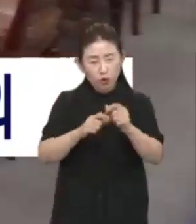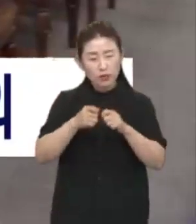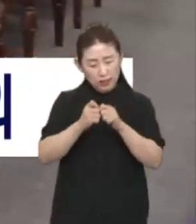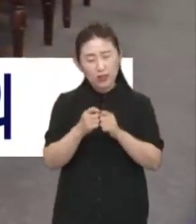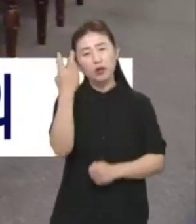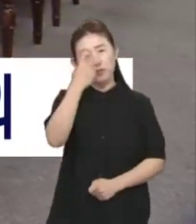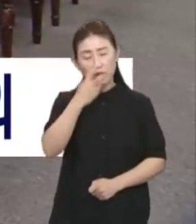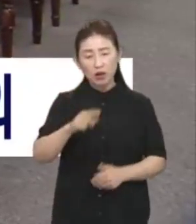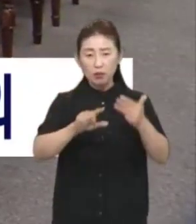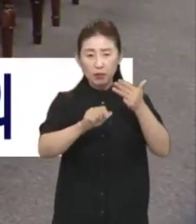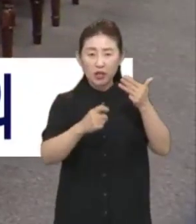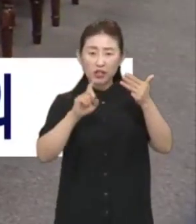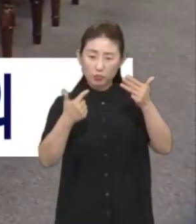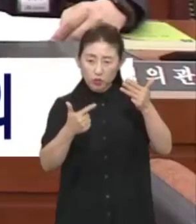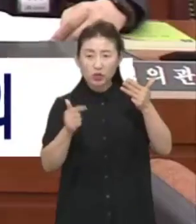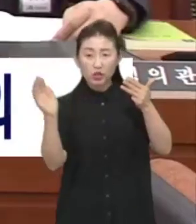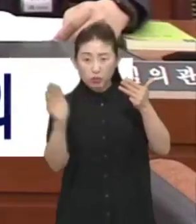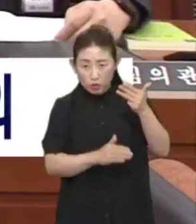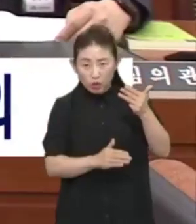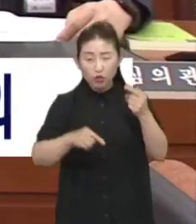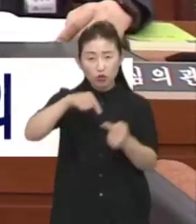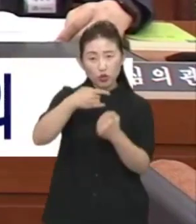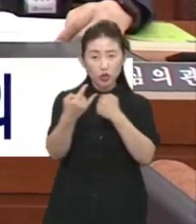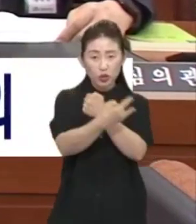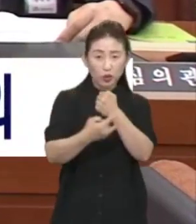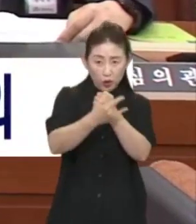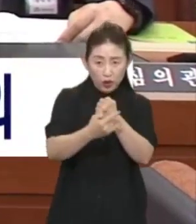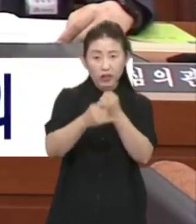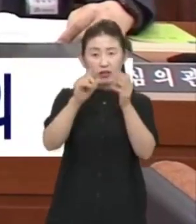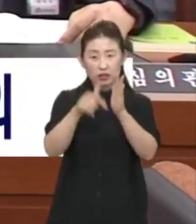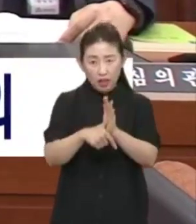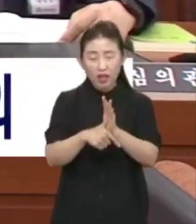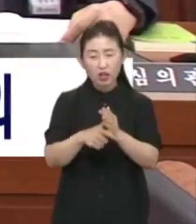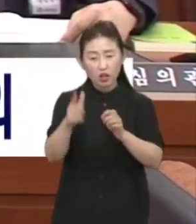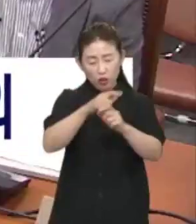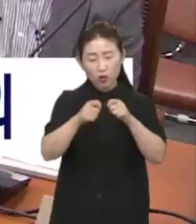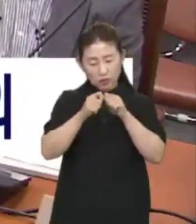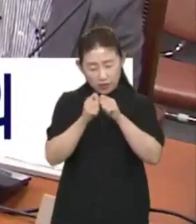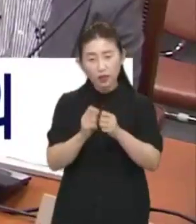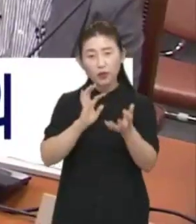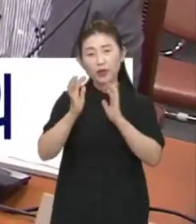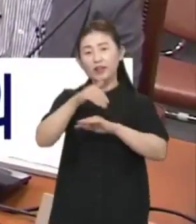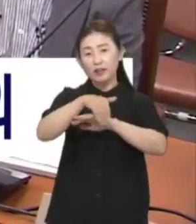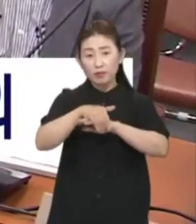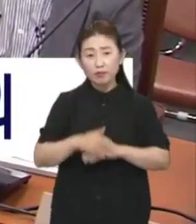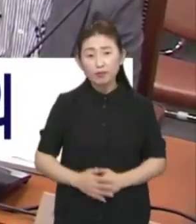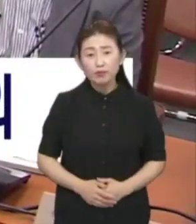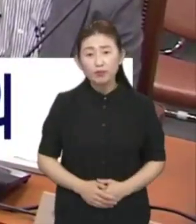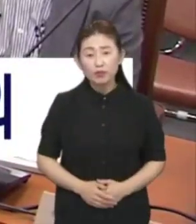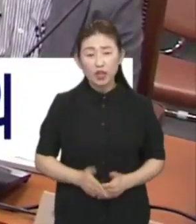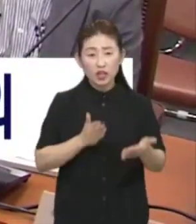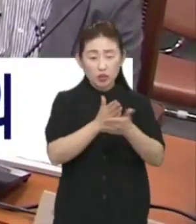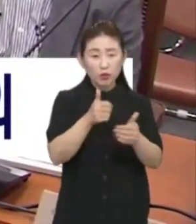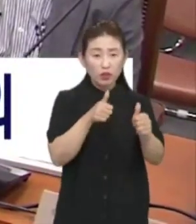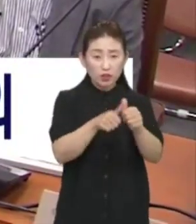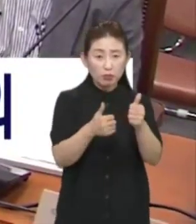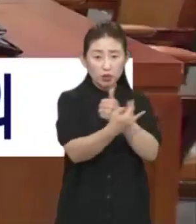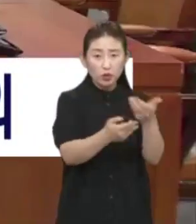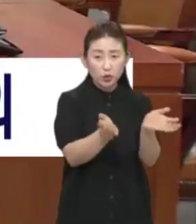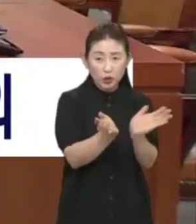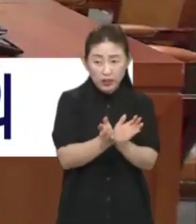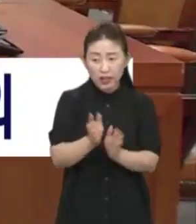위해 다음 달 16일부터 시작되는 운영위원회 소위에서 세부 내용을 다루기로 했습니다. 전문가 자문단도